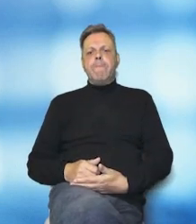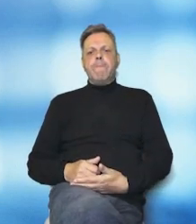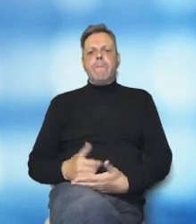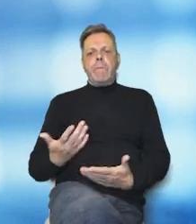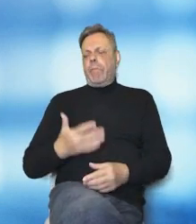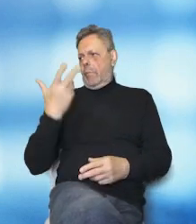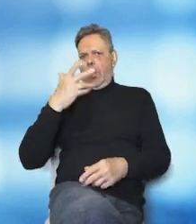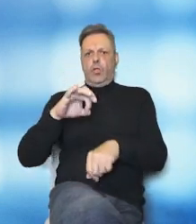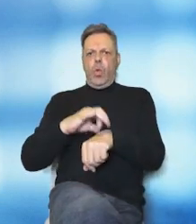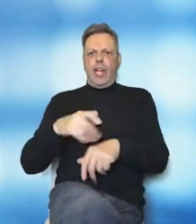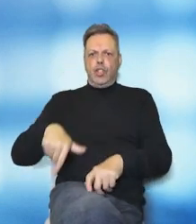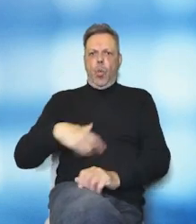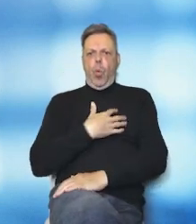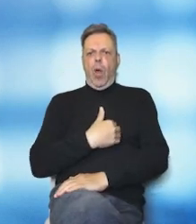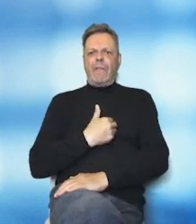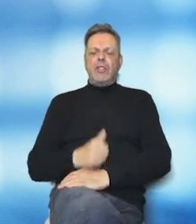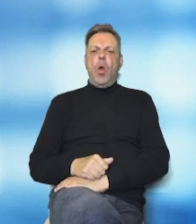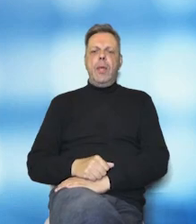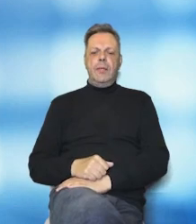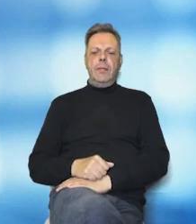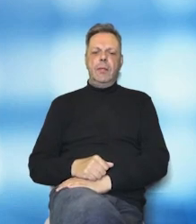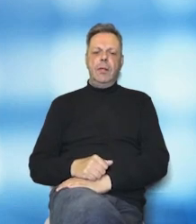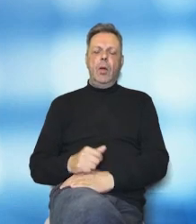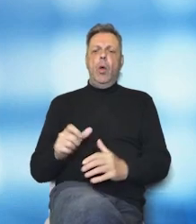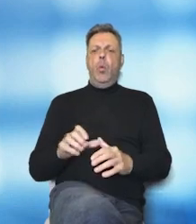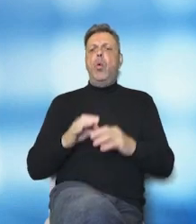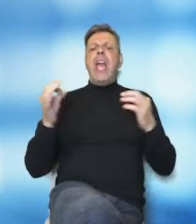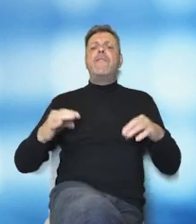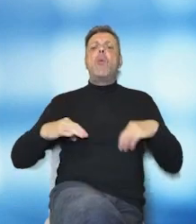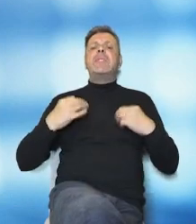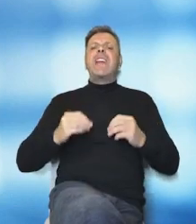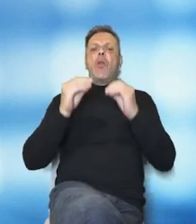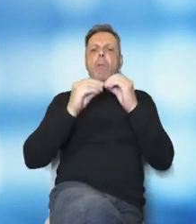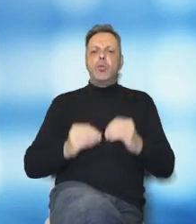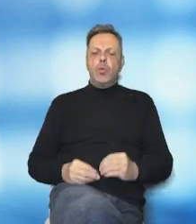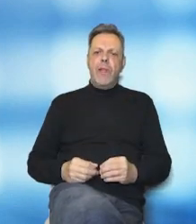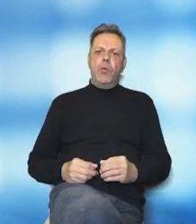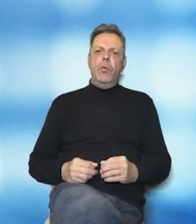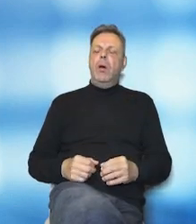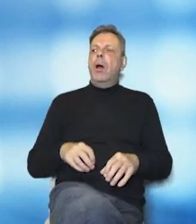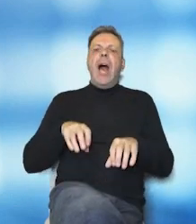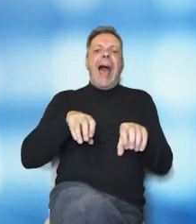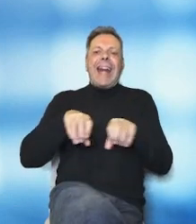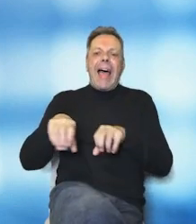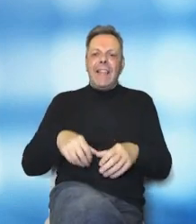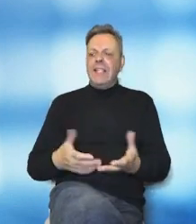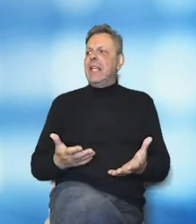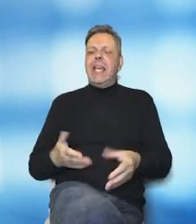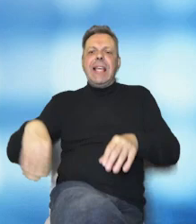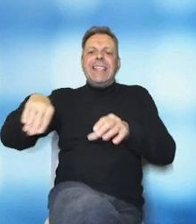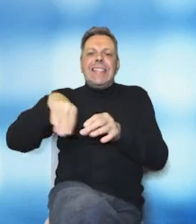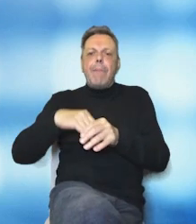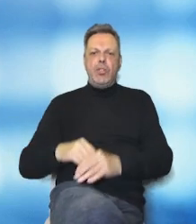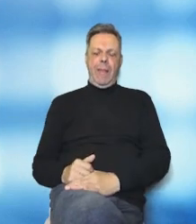su liječnici u Hrvatskoj u javnozdravstvenom sustavu radnici,